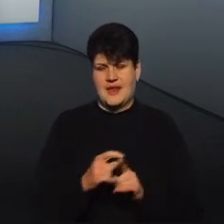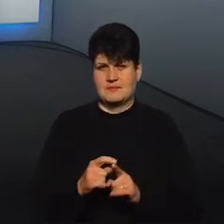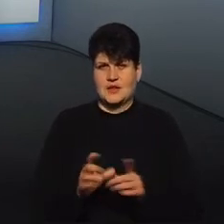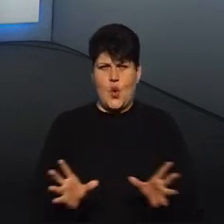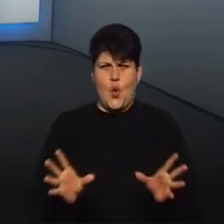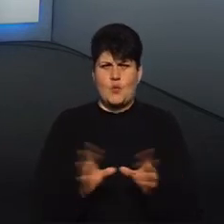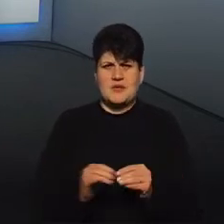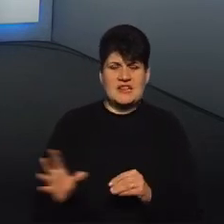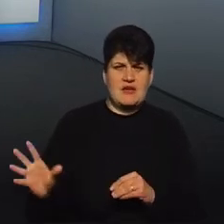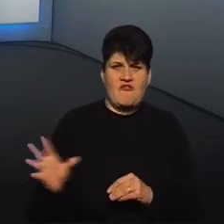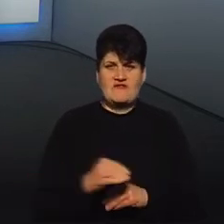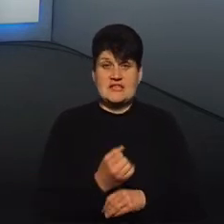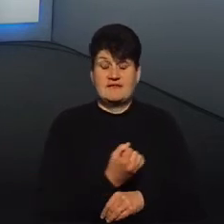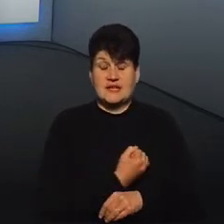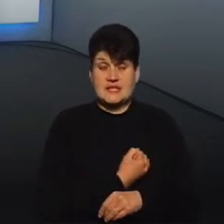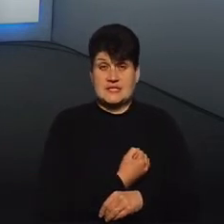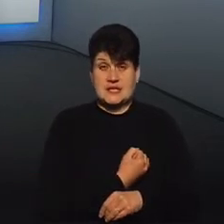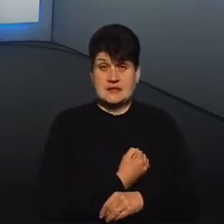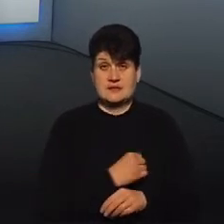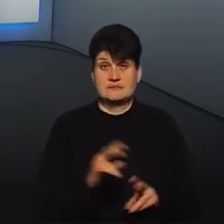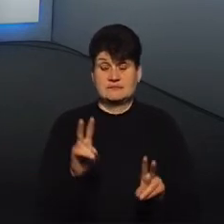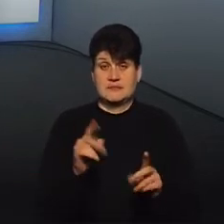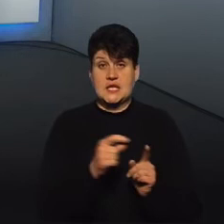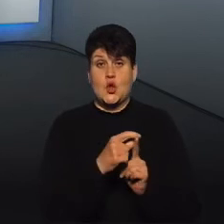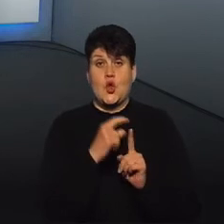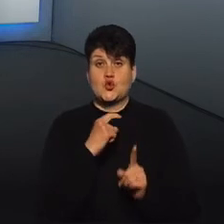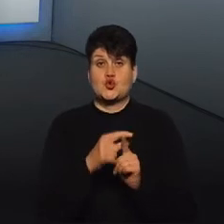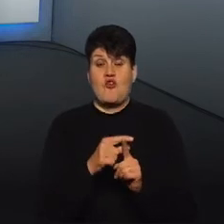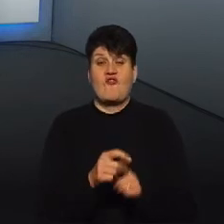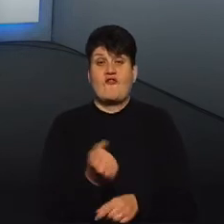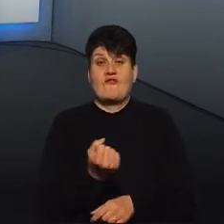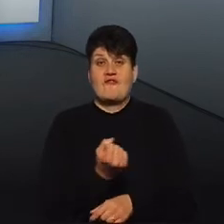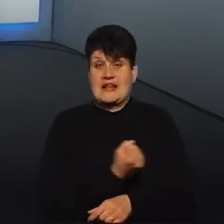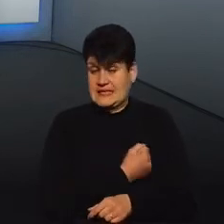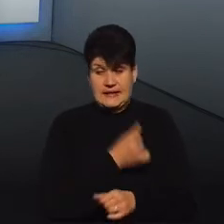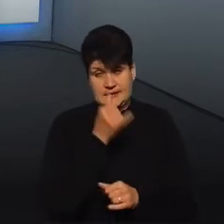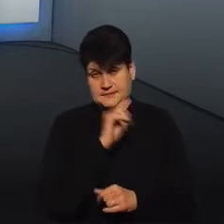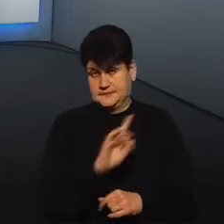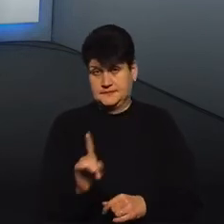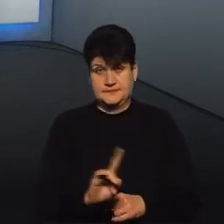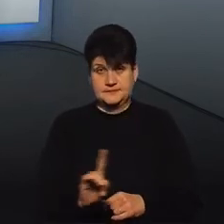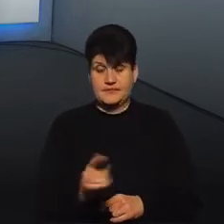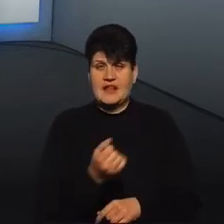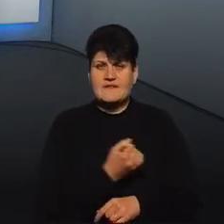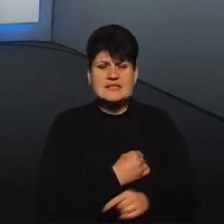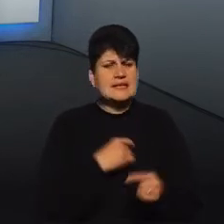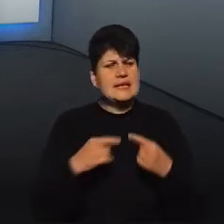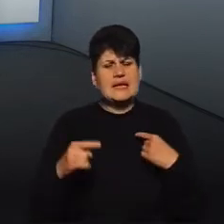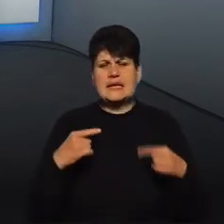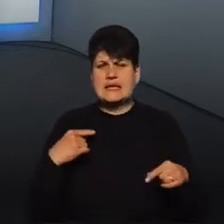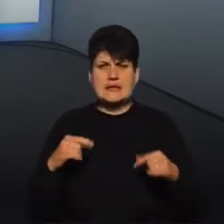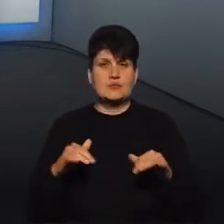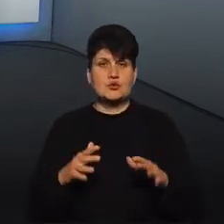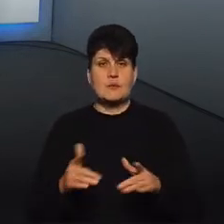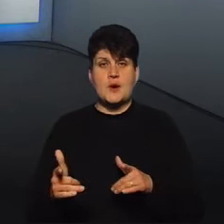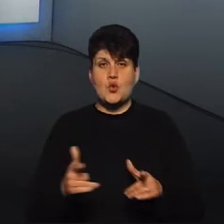під одним терміном «вакцина» неможливо. Вакцини різного способу приготування,